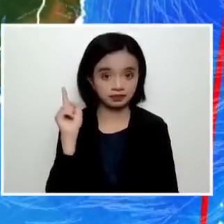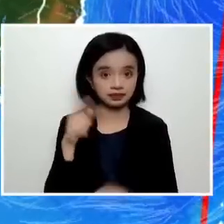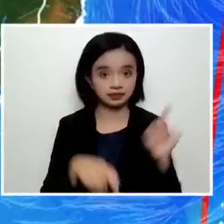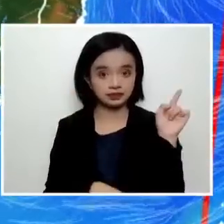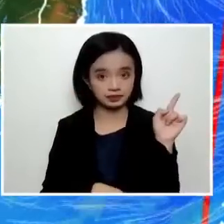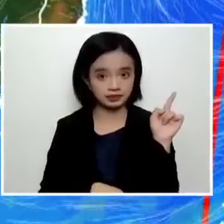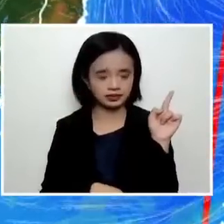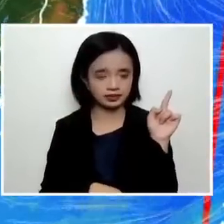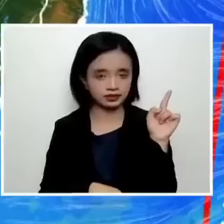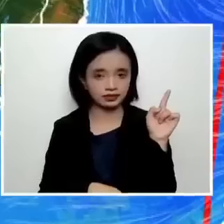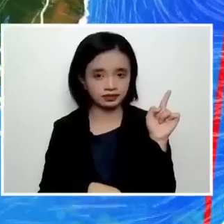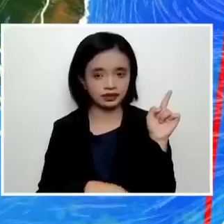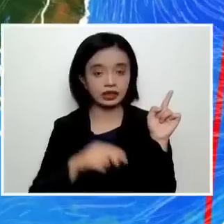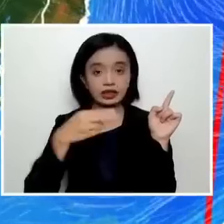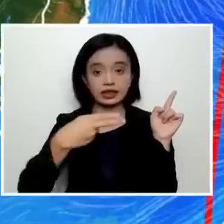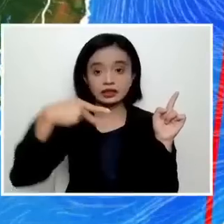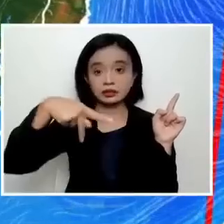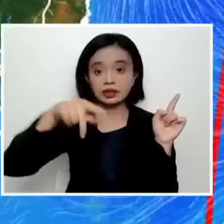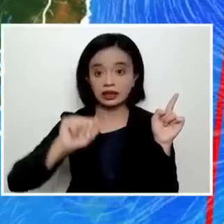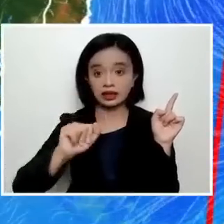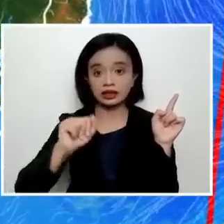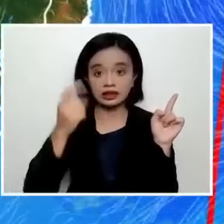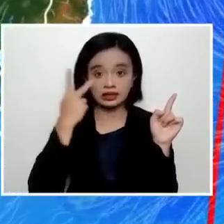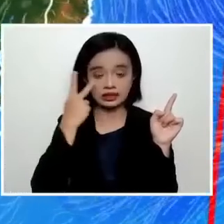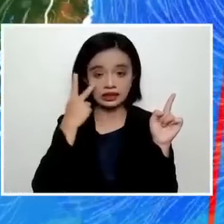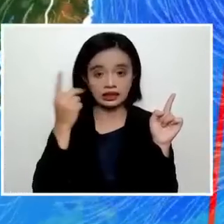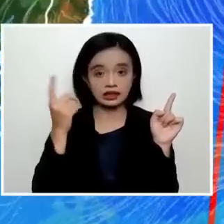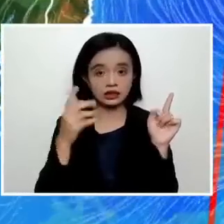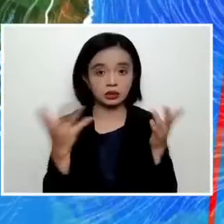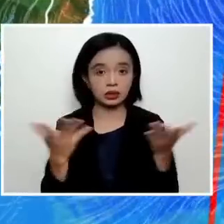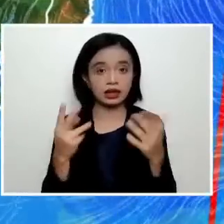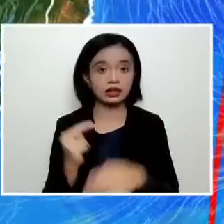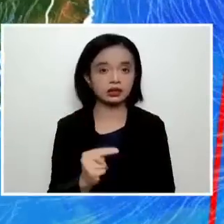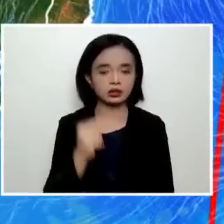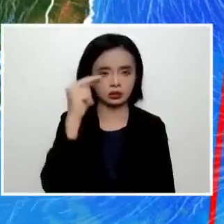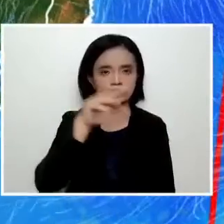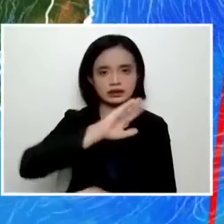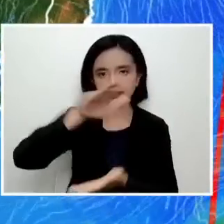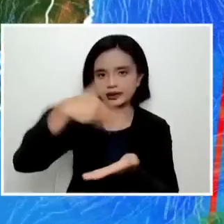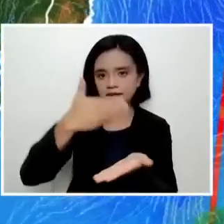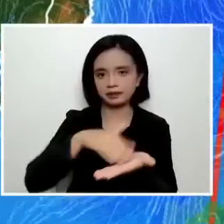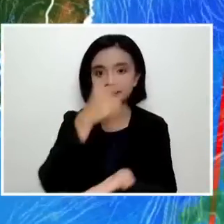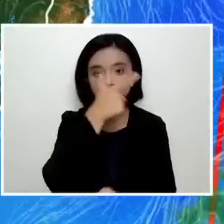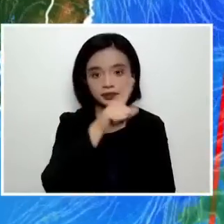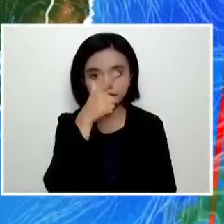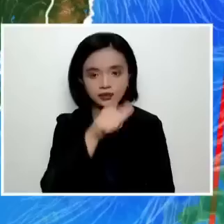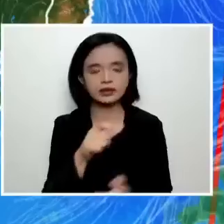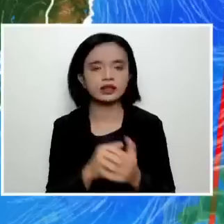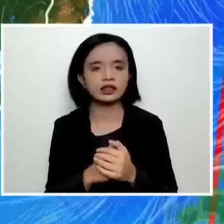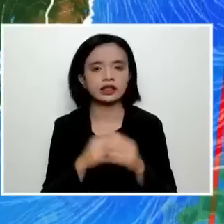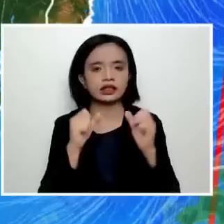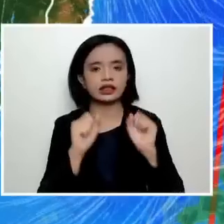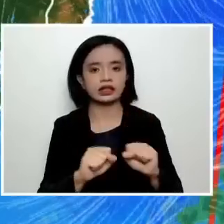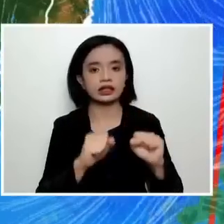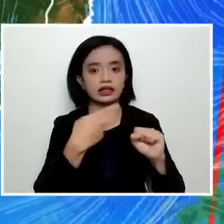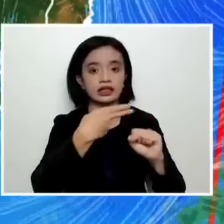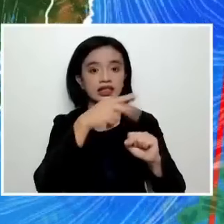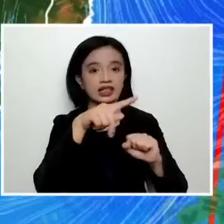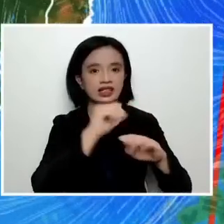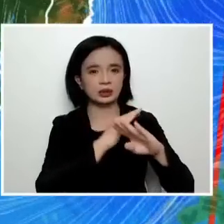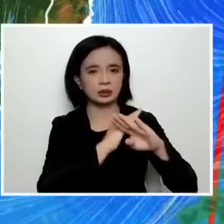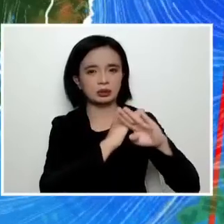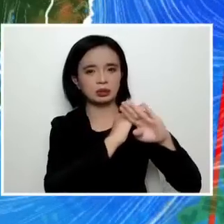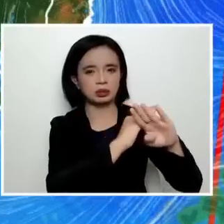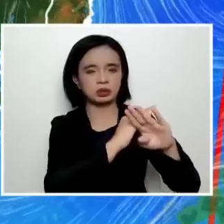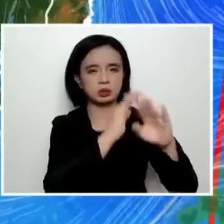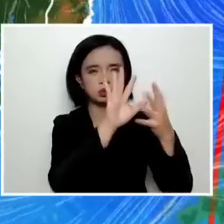high pressure area mula sa Hilagang Pasipiko dito sa may northern at central Luzon. Napipigilan po ng high pressure area ang paglaki ng ulap